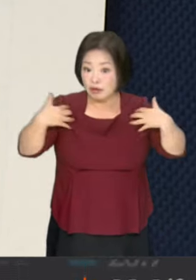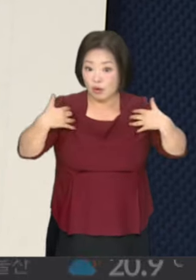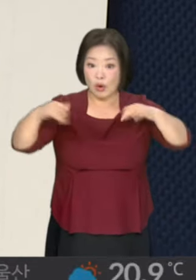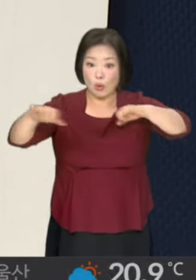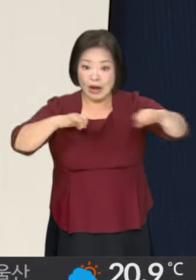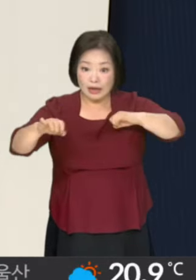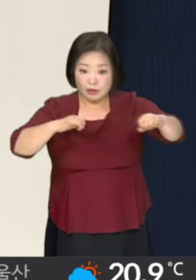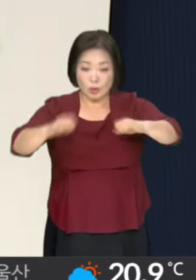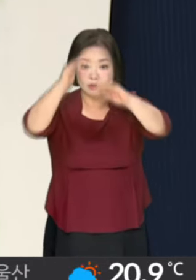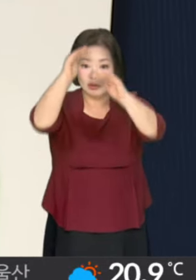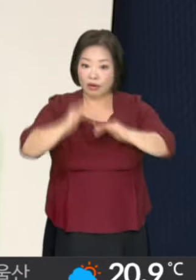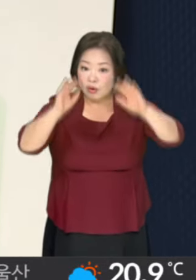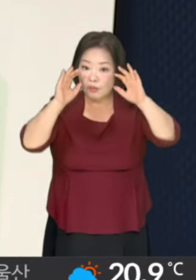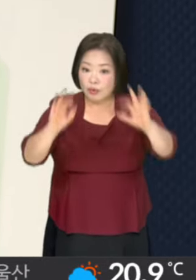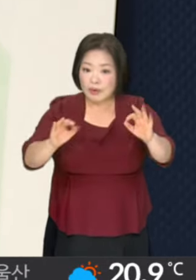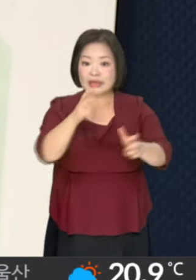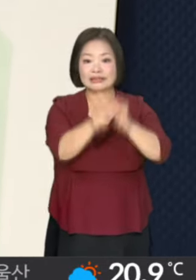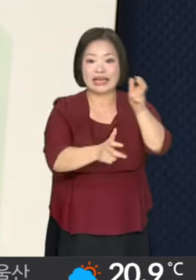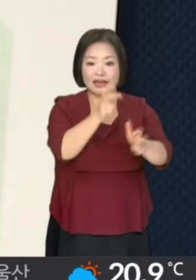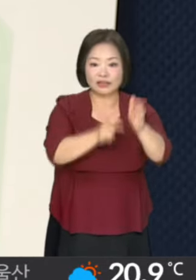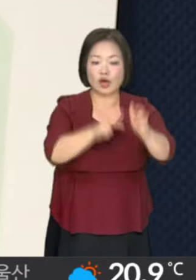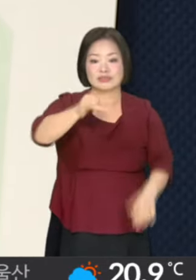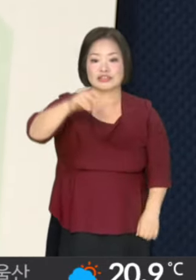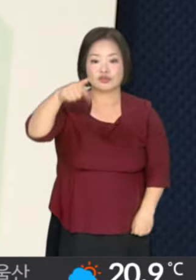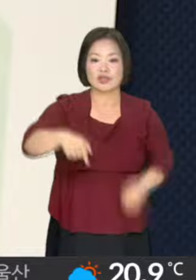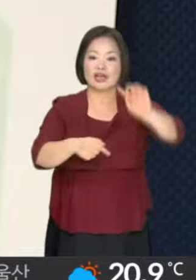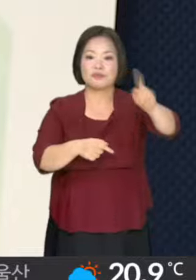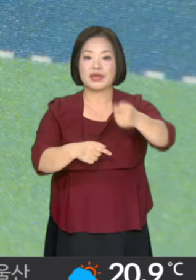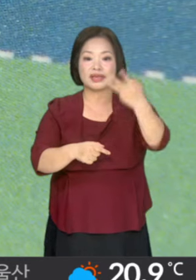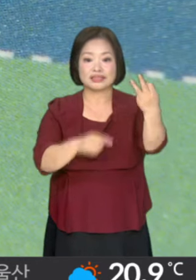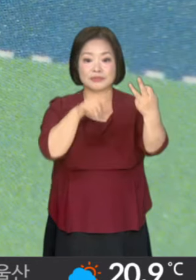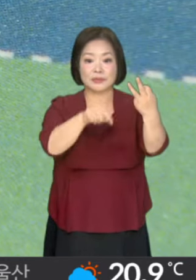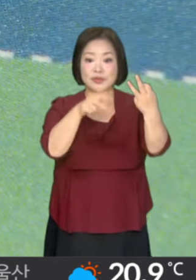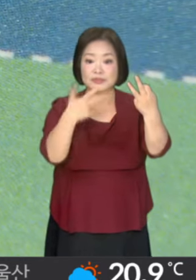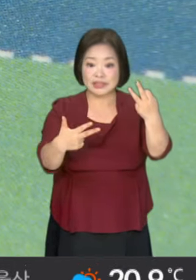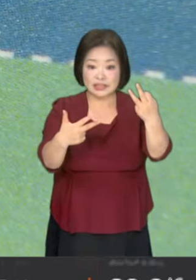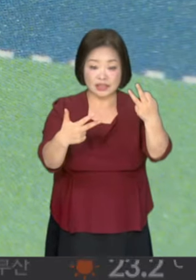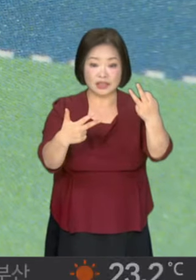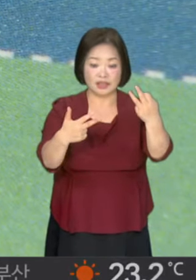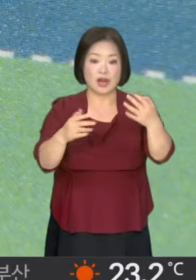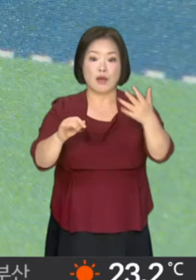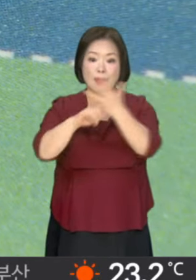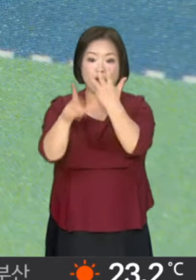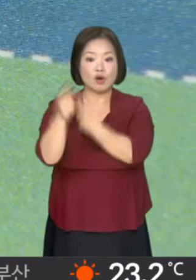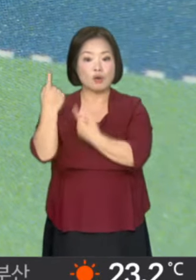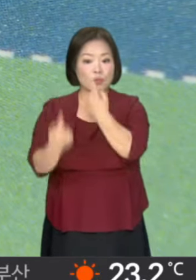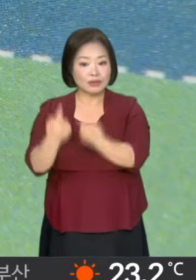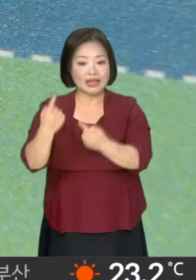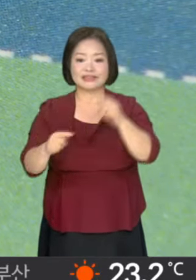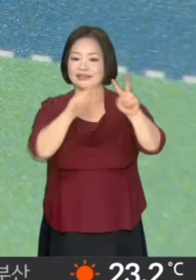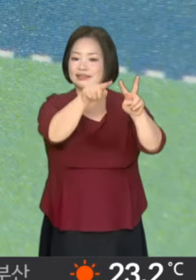따르면 지난 달 전산업 생산 지수는 113.7 로 직전 달보다 1.2%